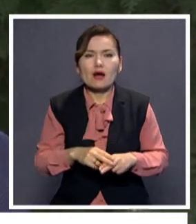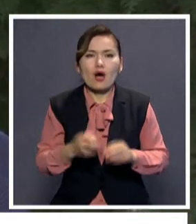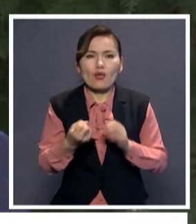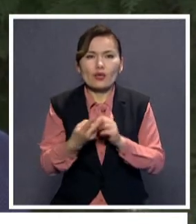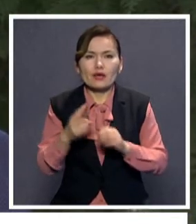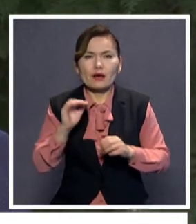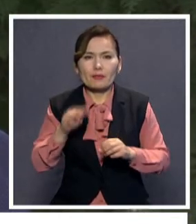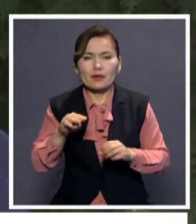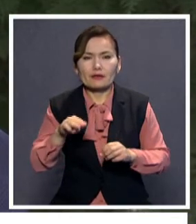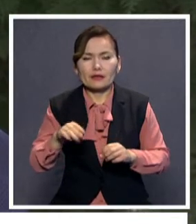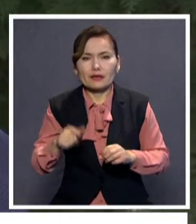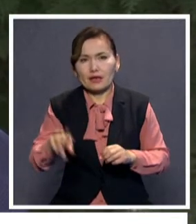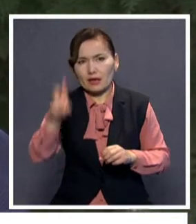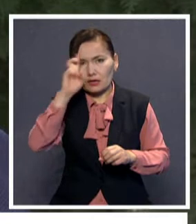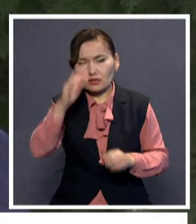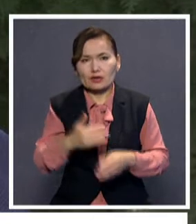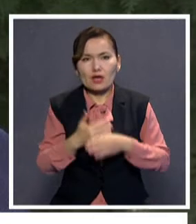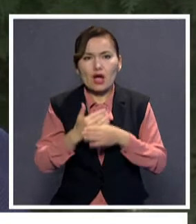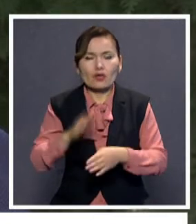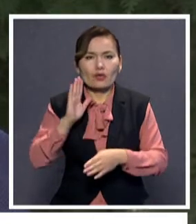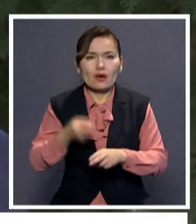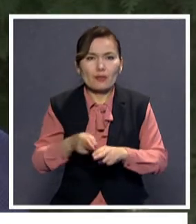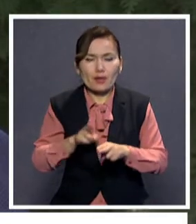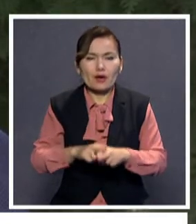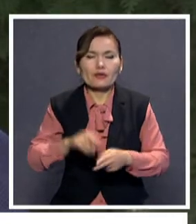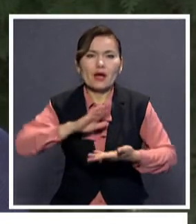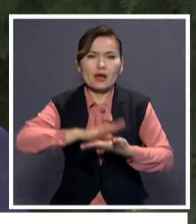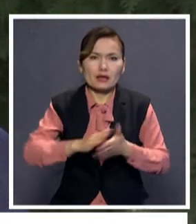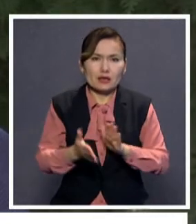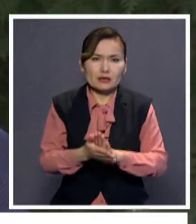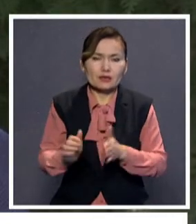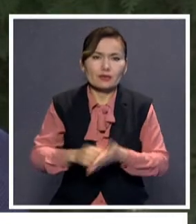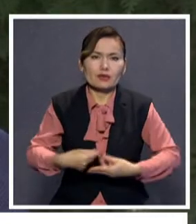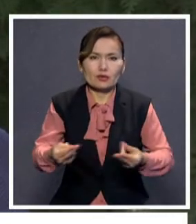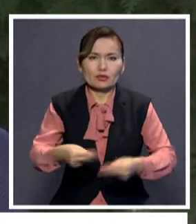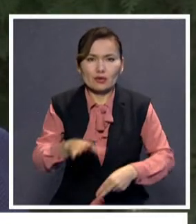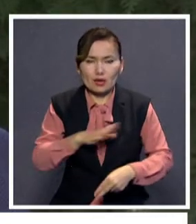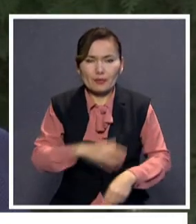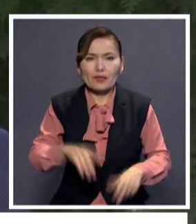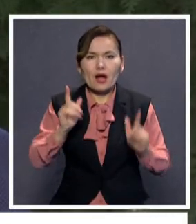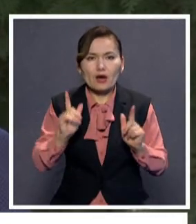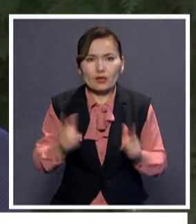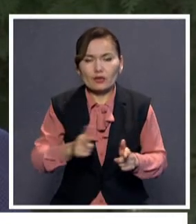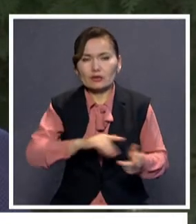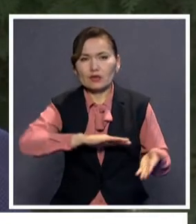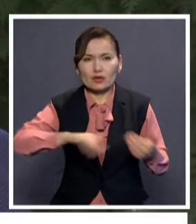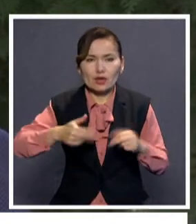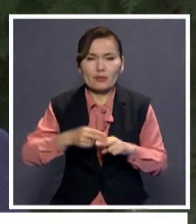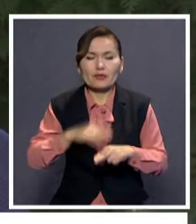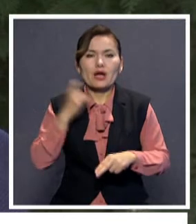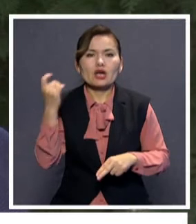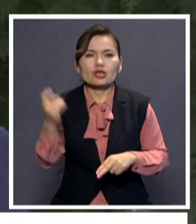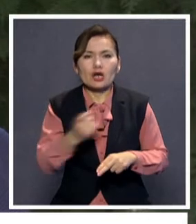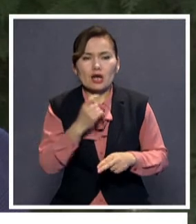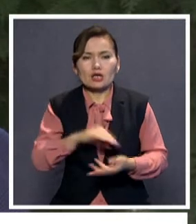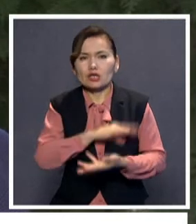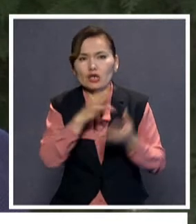қоғамдық кеңеске және Атамекен кәсіпкерлік палатасына келісімге жолданды. Келісім мақұлданғаннан кейін, яғни шаруаларға жалпы